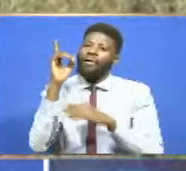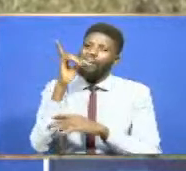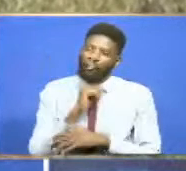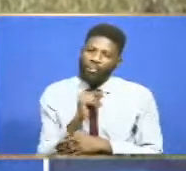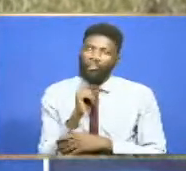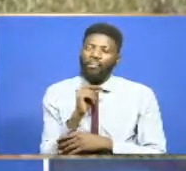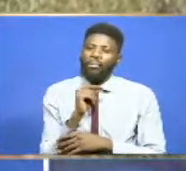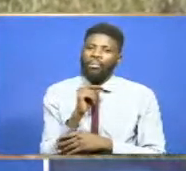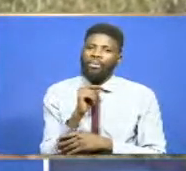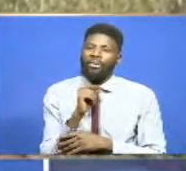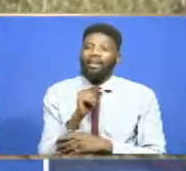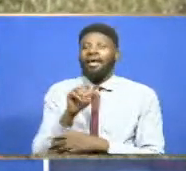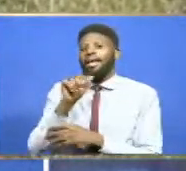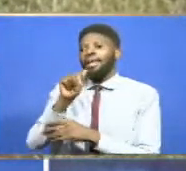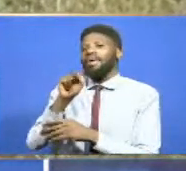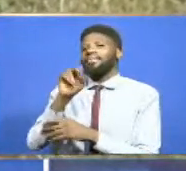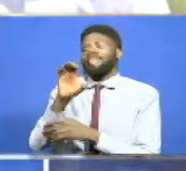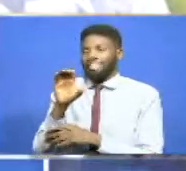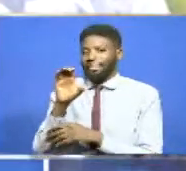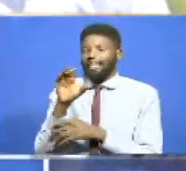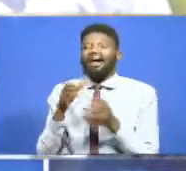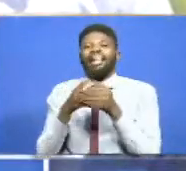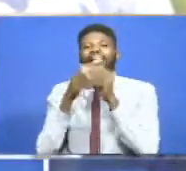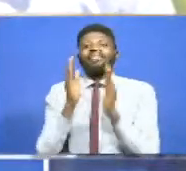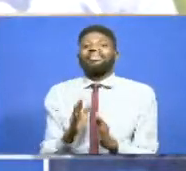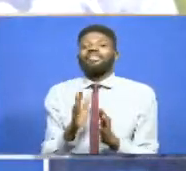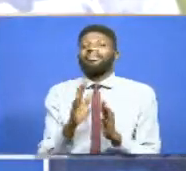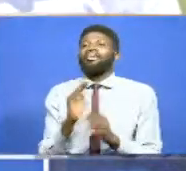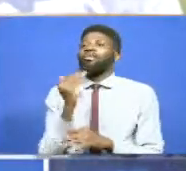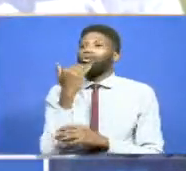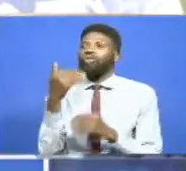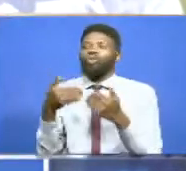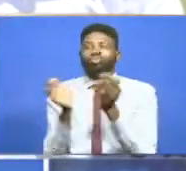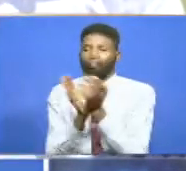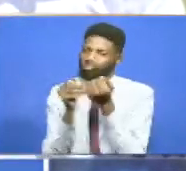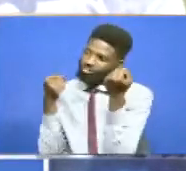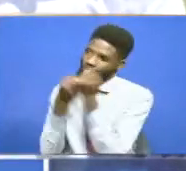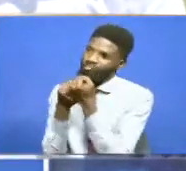kiongozi wa chama cha ANC Musalia Mudavadi.